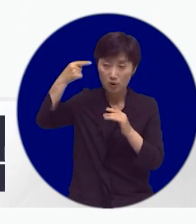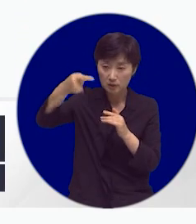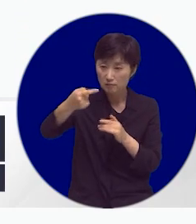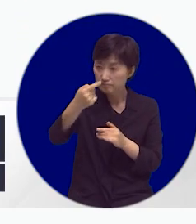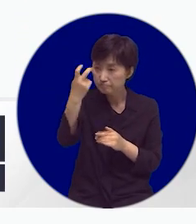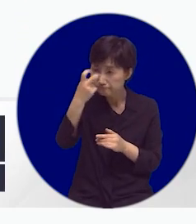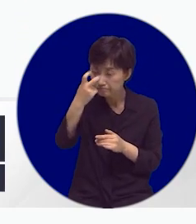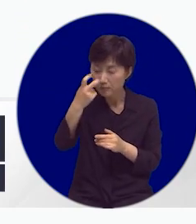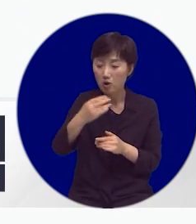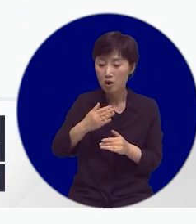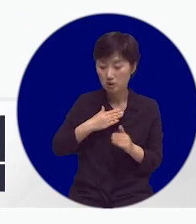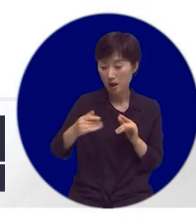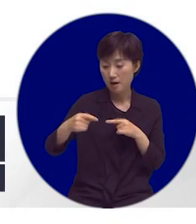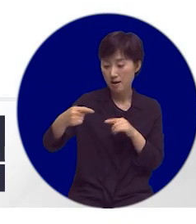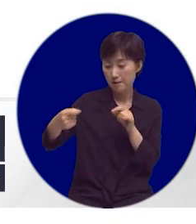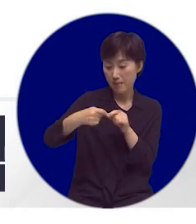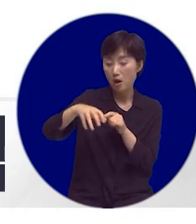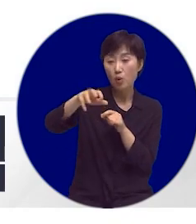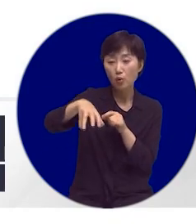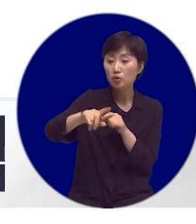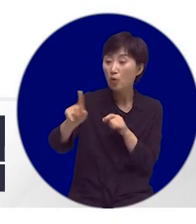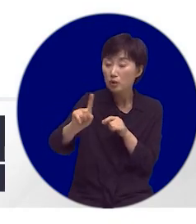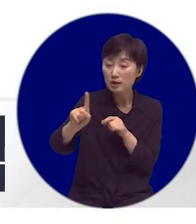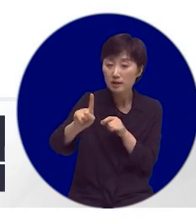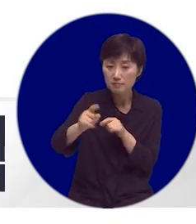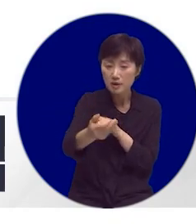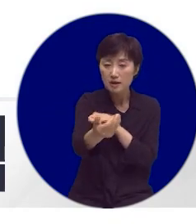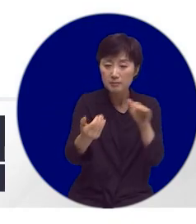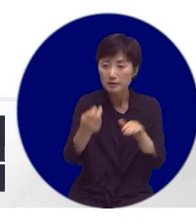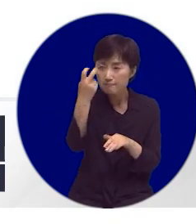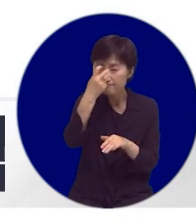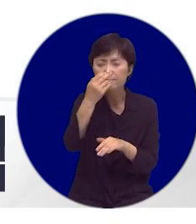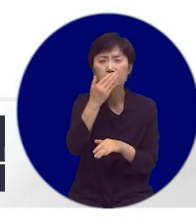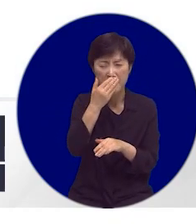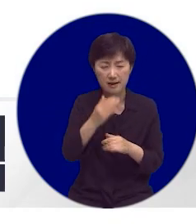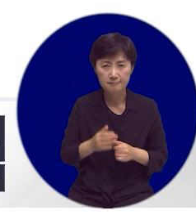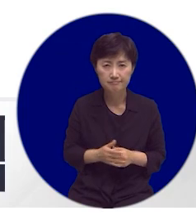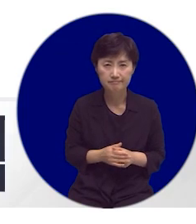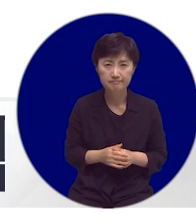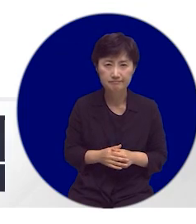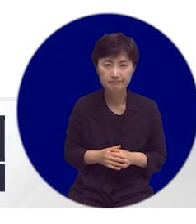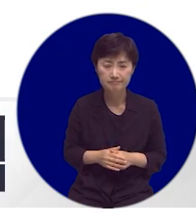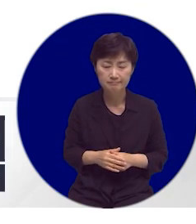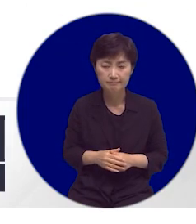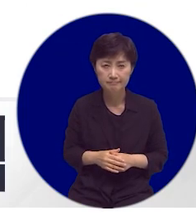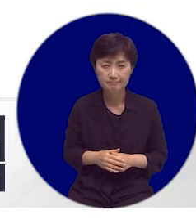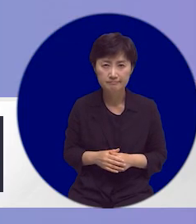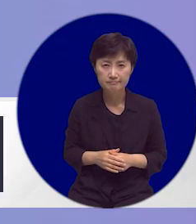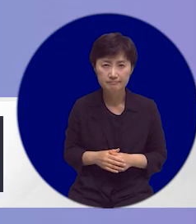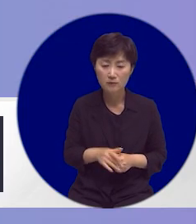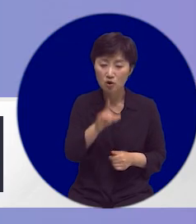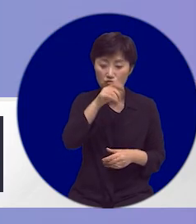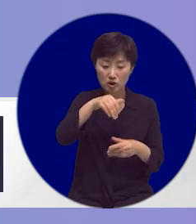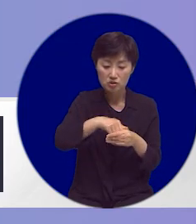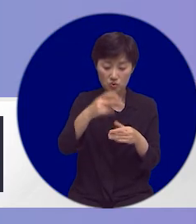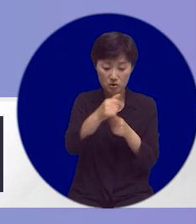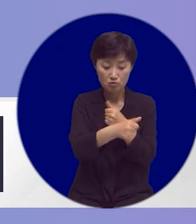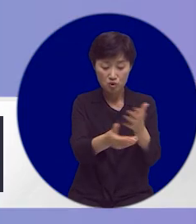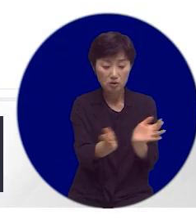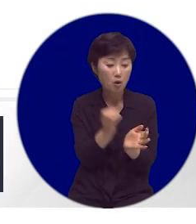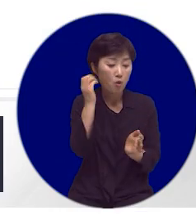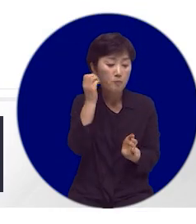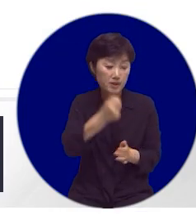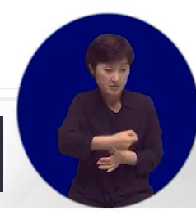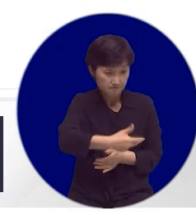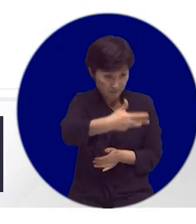포털 사이트에서 검색하면 자신의 위치와 가장 가까운 사전투표소를 찾을 수 있습니다. 특히